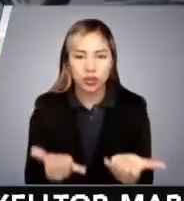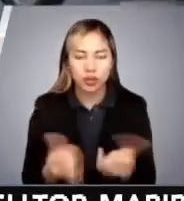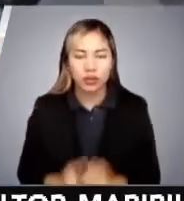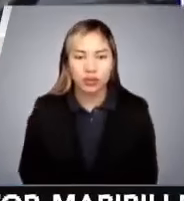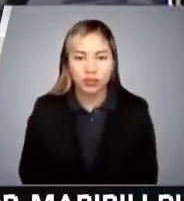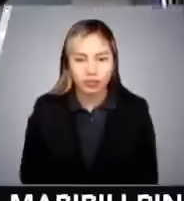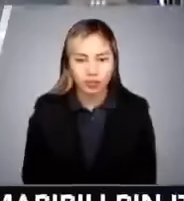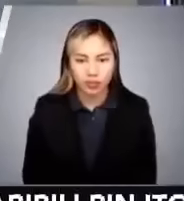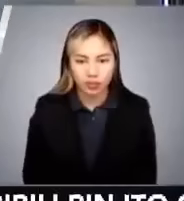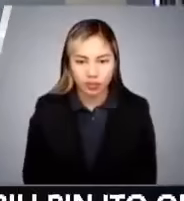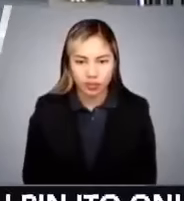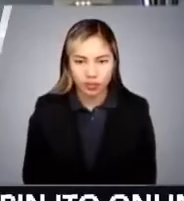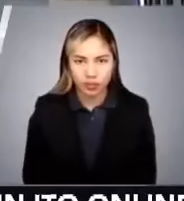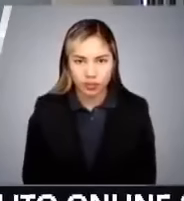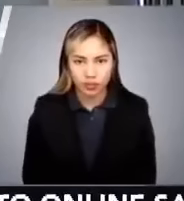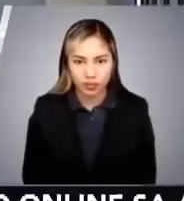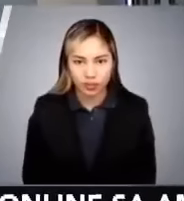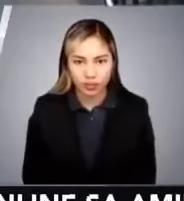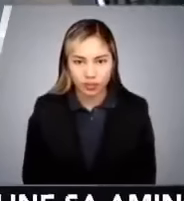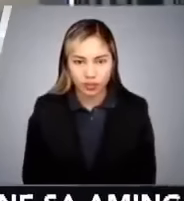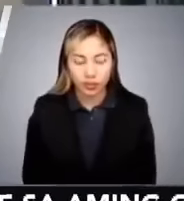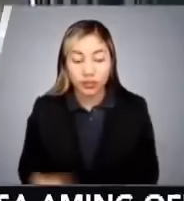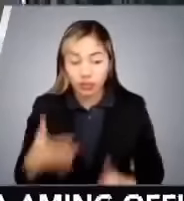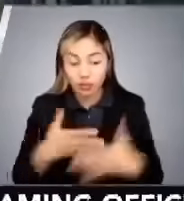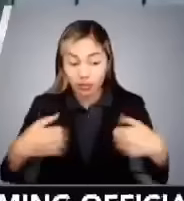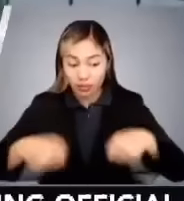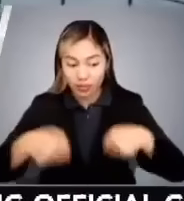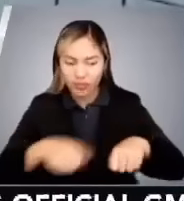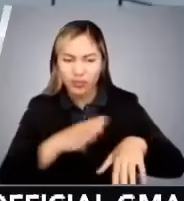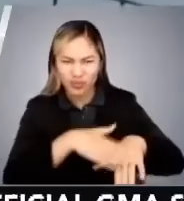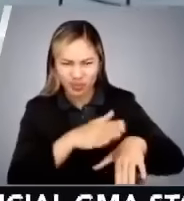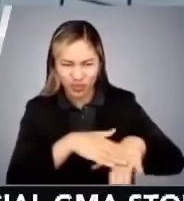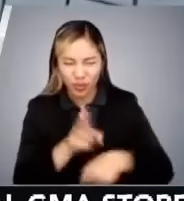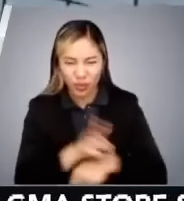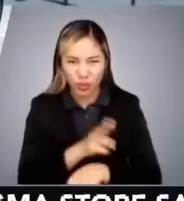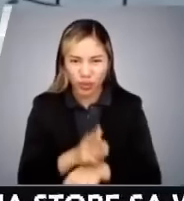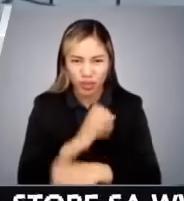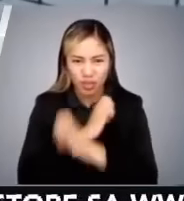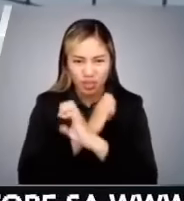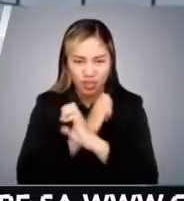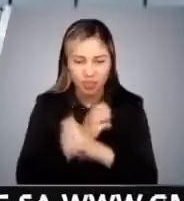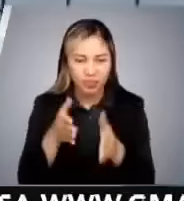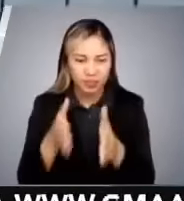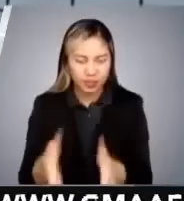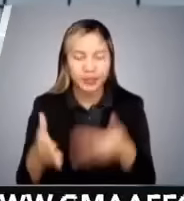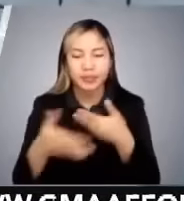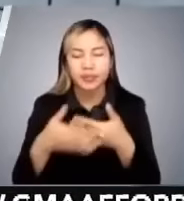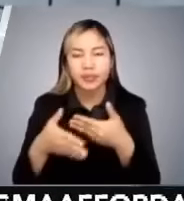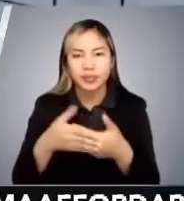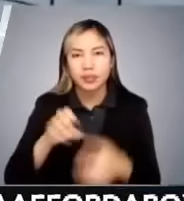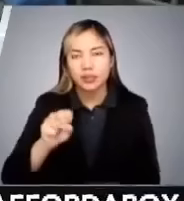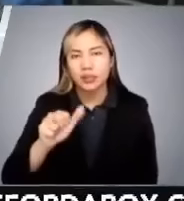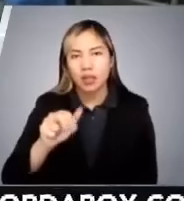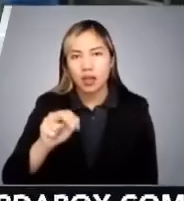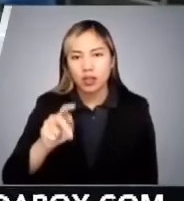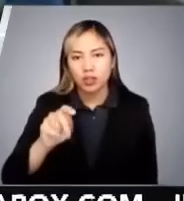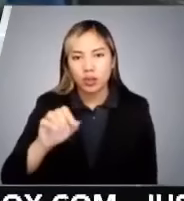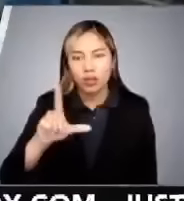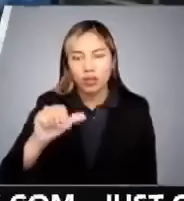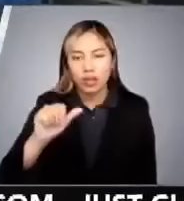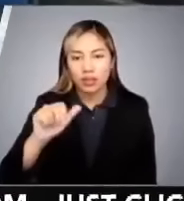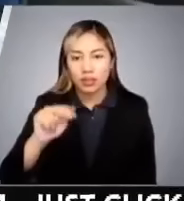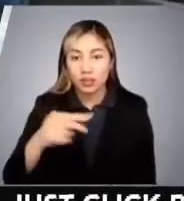Sinita ng mga otoridad ang ilang motorcycle rider na dumaan sa EDSA busway sa ibaba ng Santolan flyover. Kabilang sa kanila ang rider na student permit pa lang ang